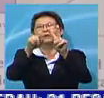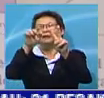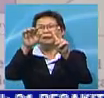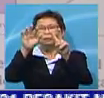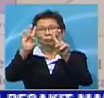2.7%.